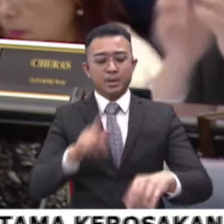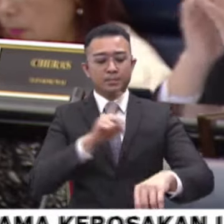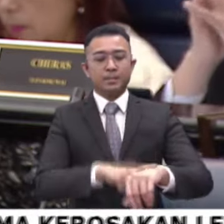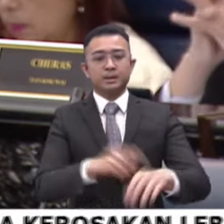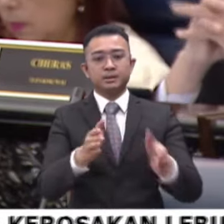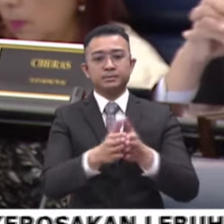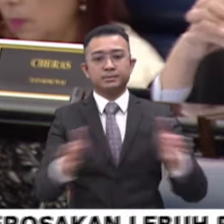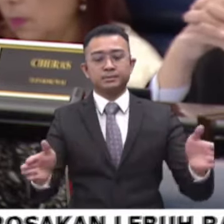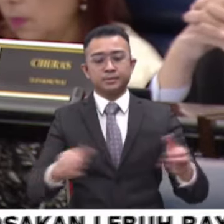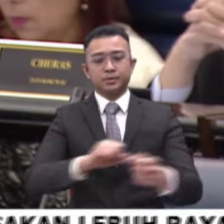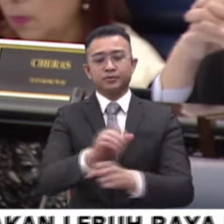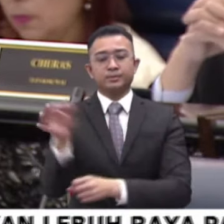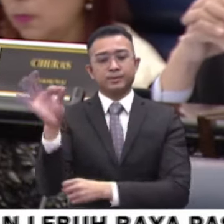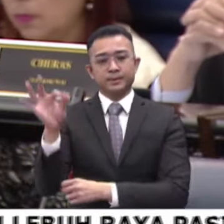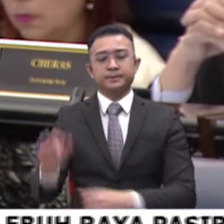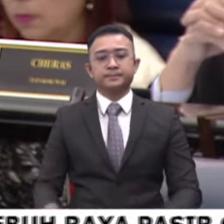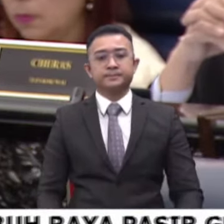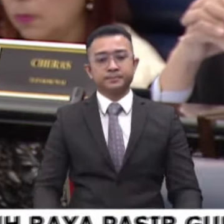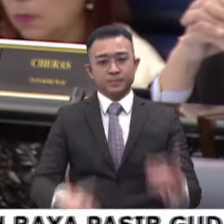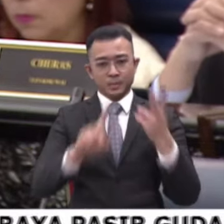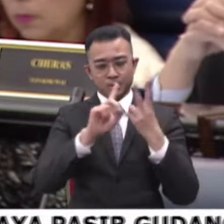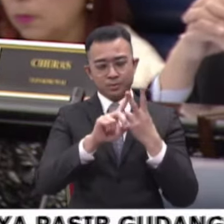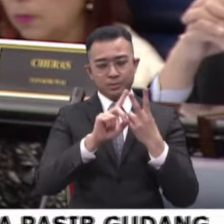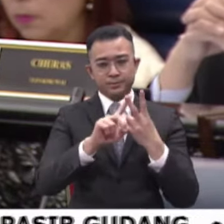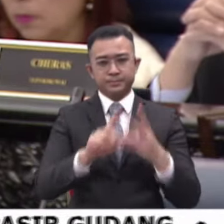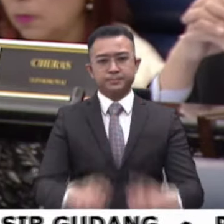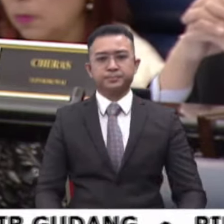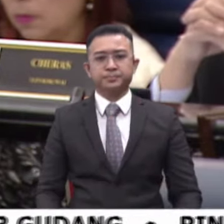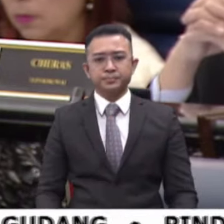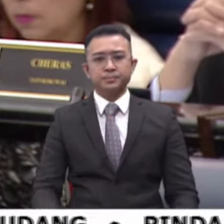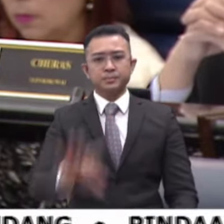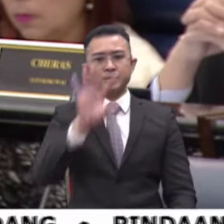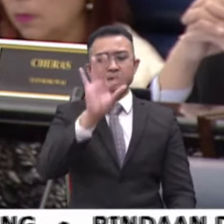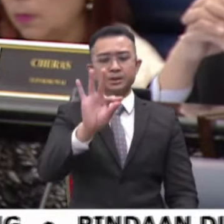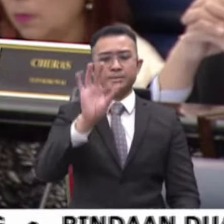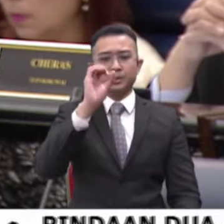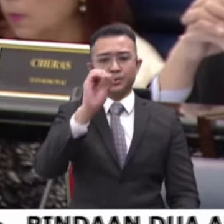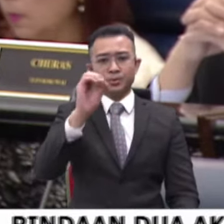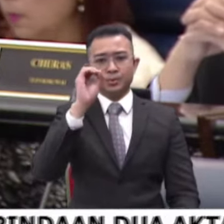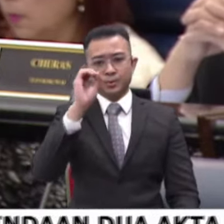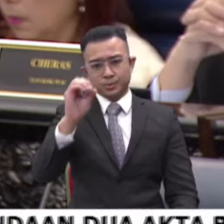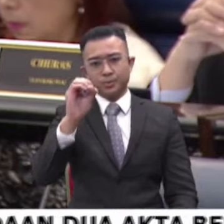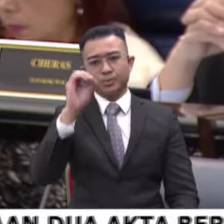tempoh pandemik. Kedua adalah 900